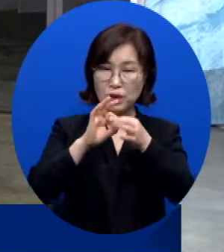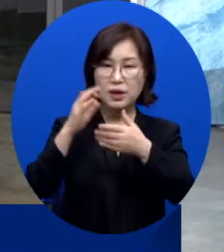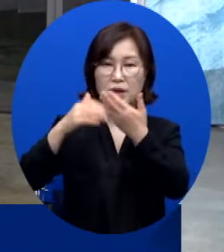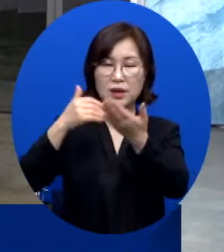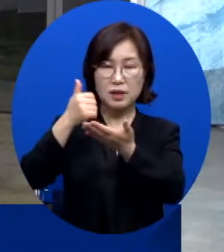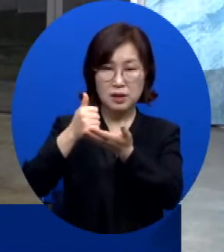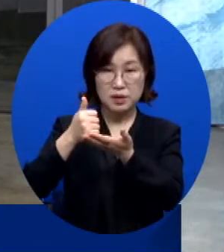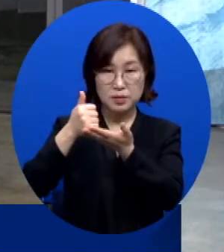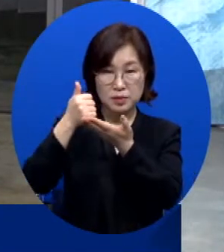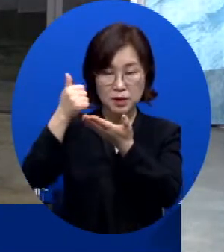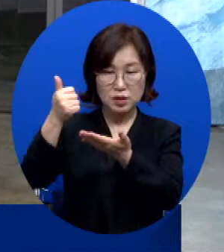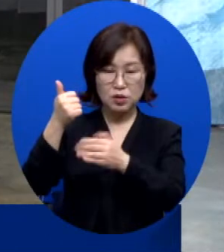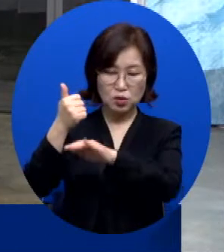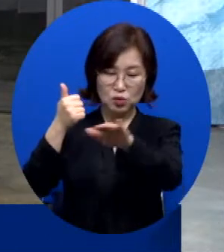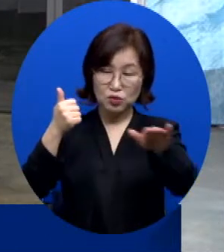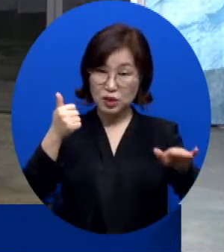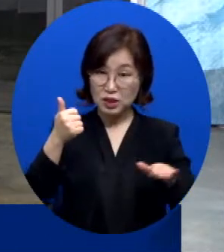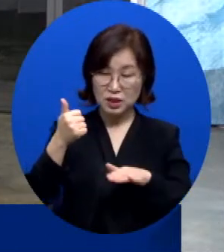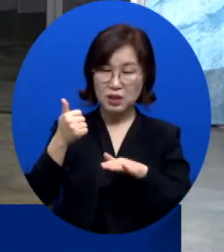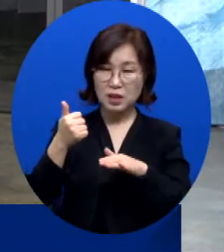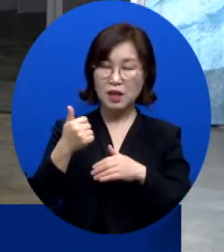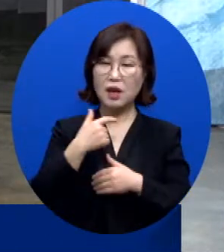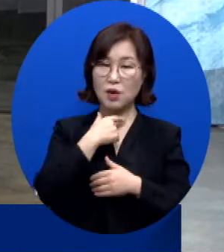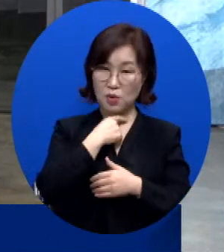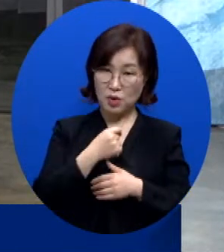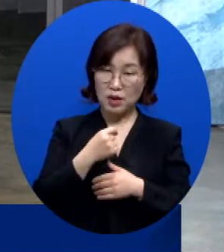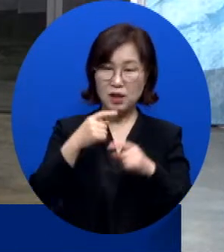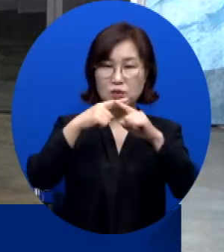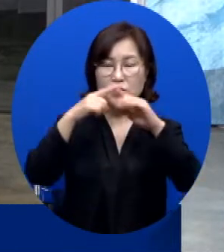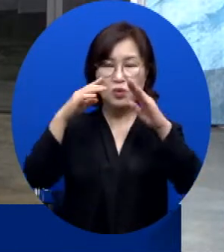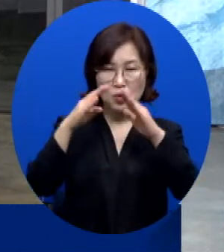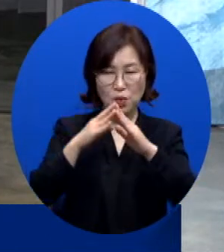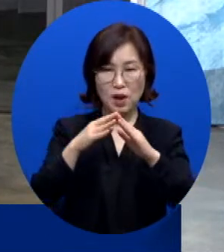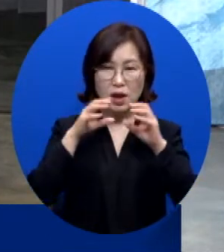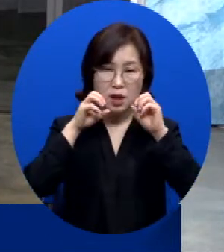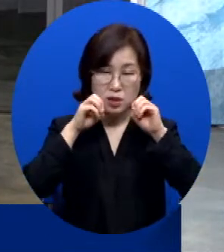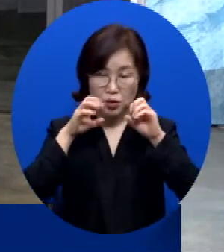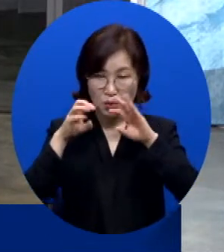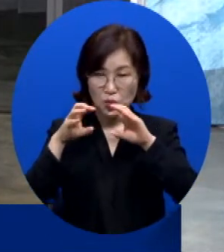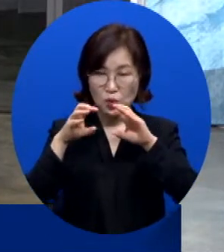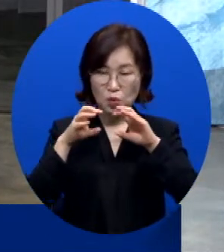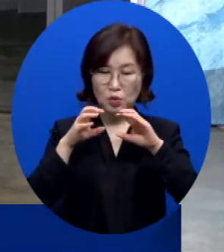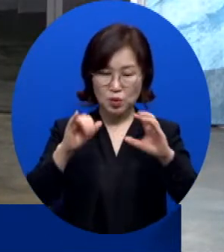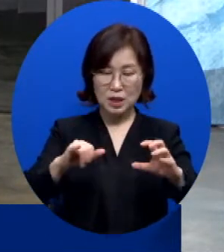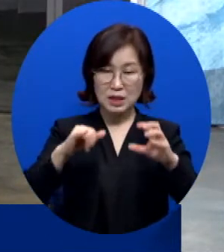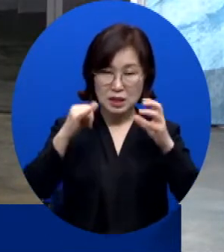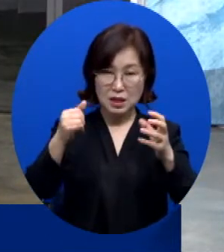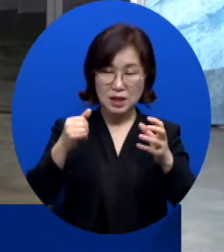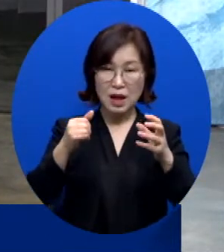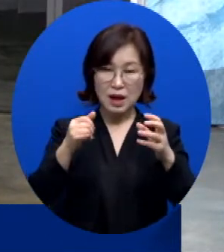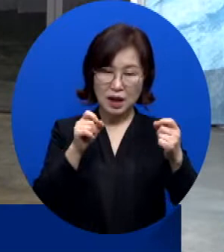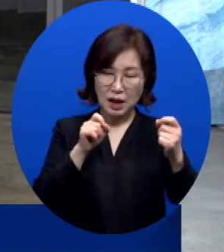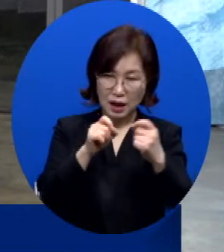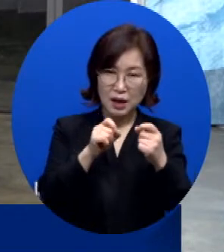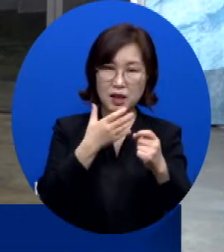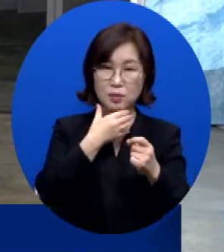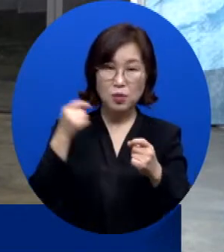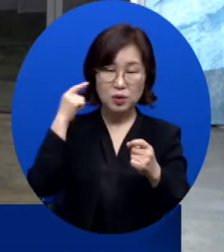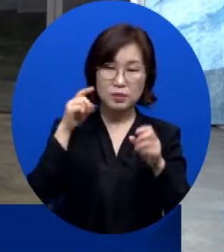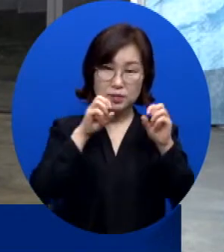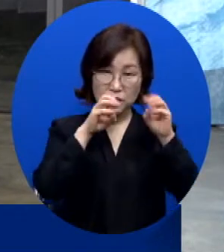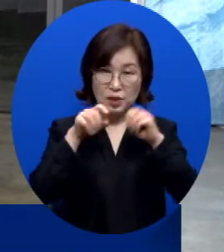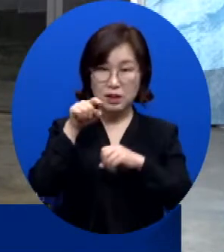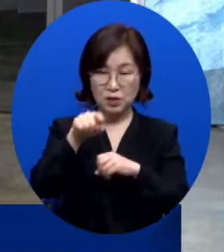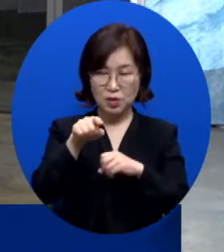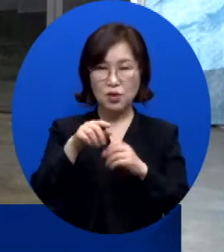하나님께서 우리 시대에 원하시는 복음, 또 교회, 선교, 그리고 세상에 어떻게 다가갈 수 있나 이런 것들을